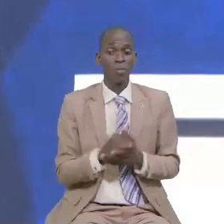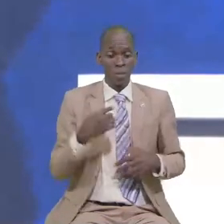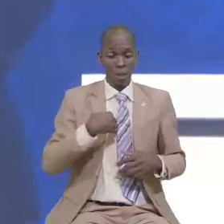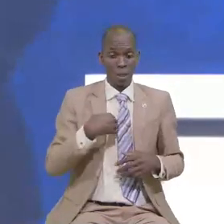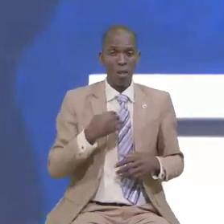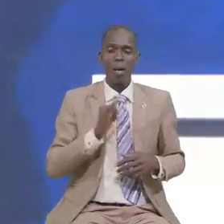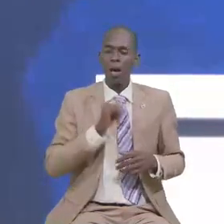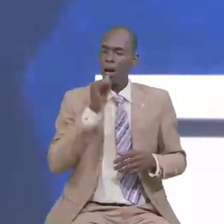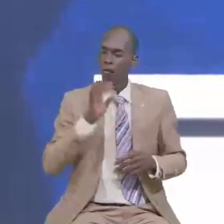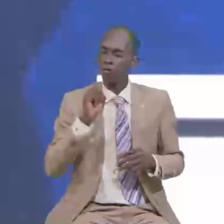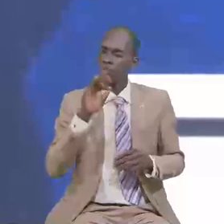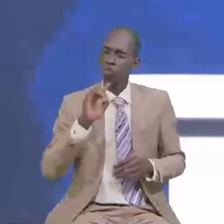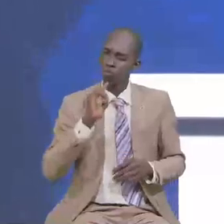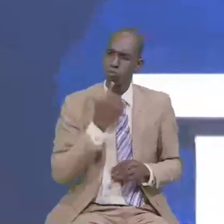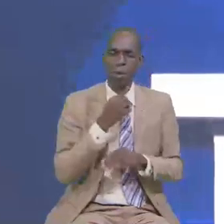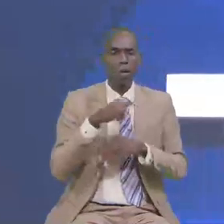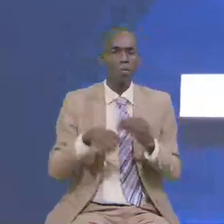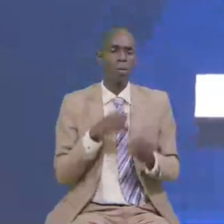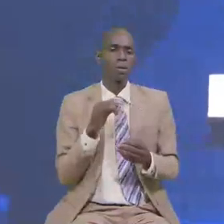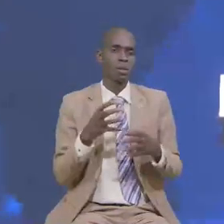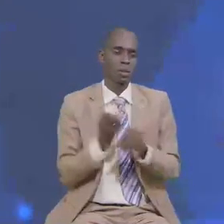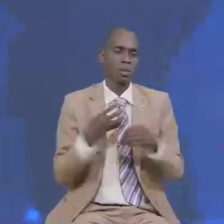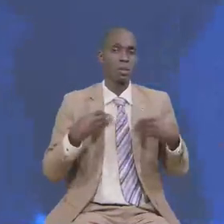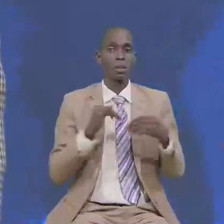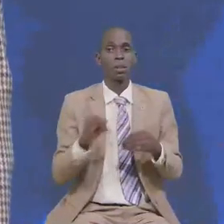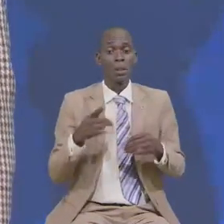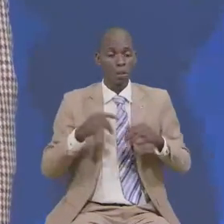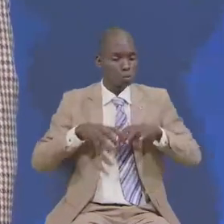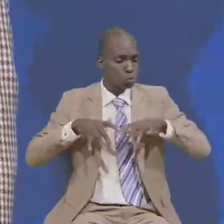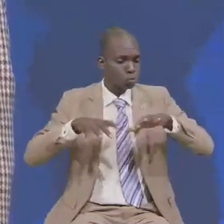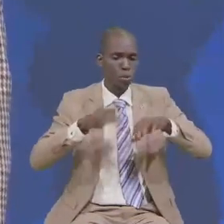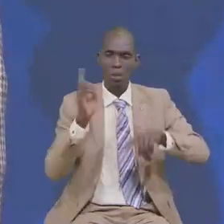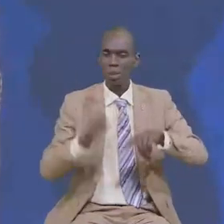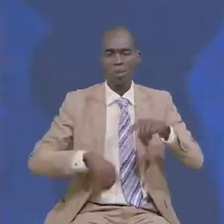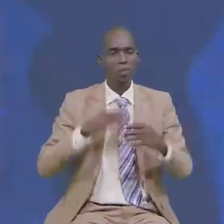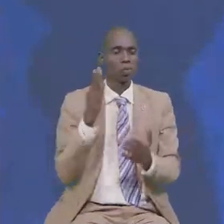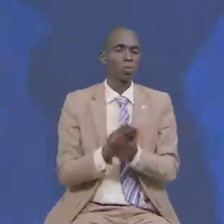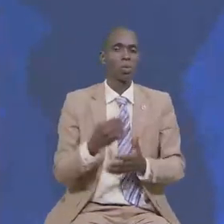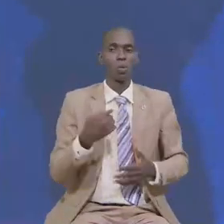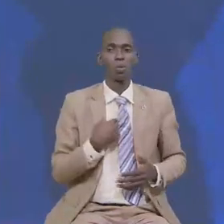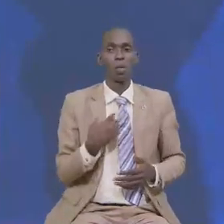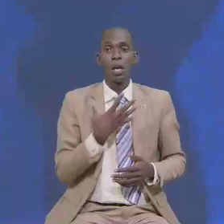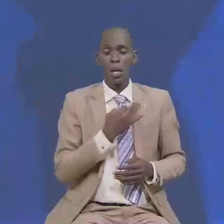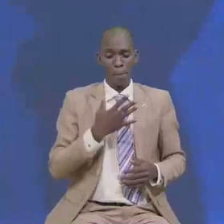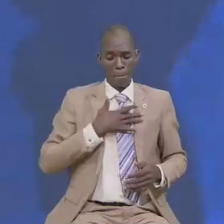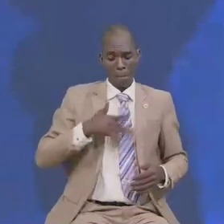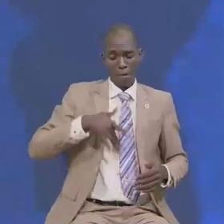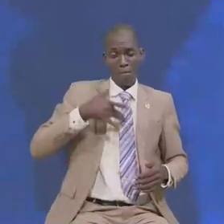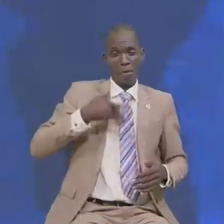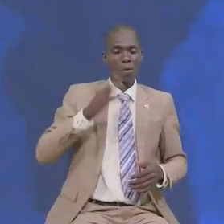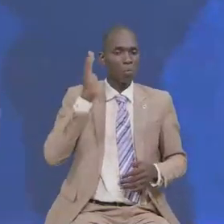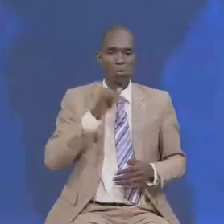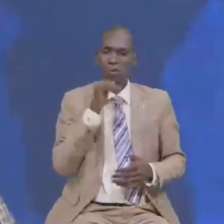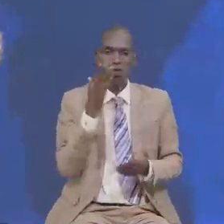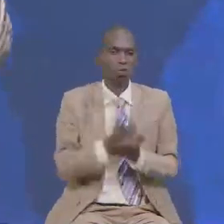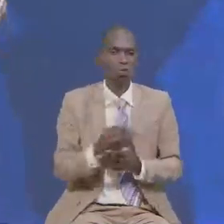suis sincère de cela. La foule ne peut pas m'empêcher. Et mes sentiments ne vont